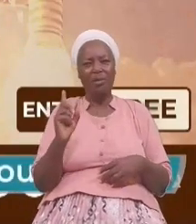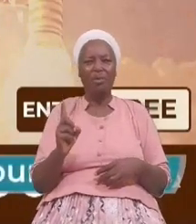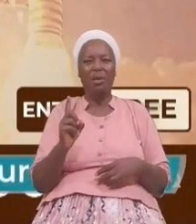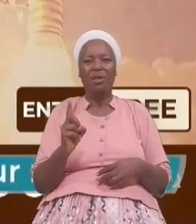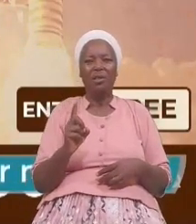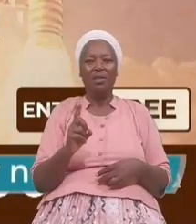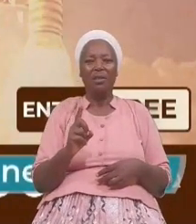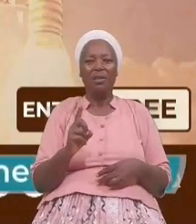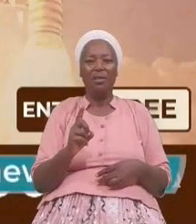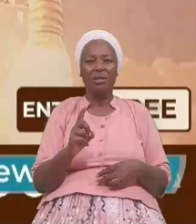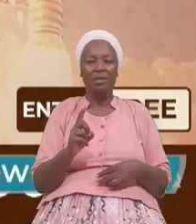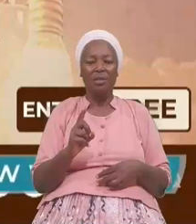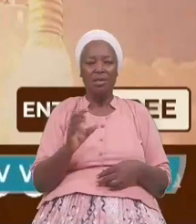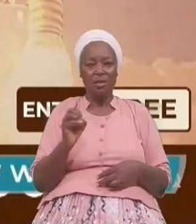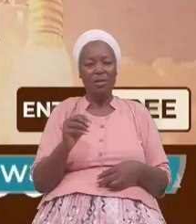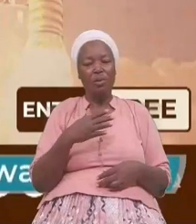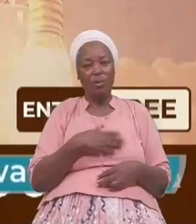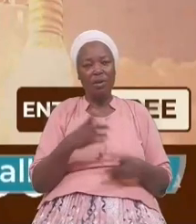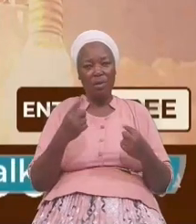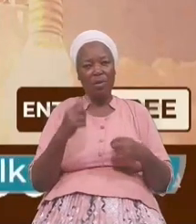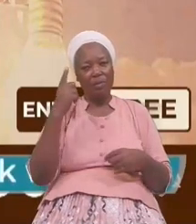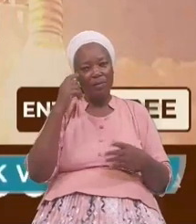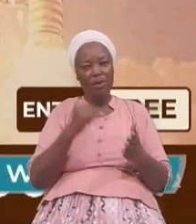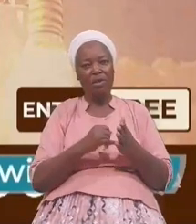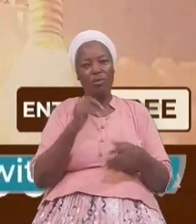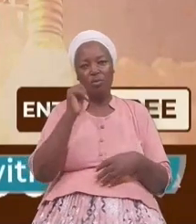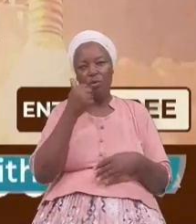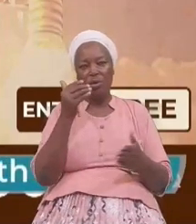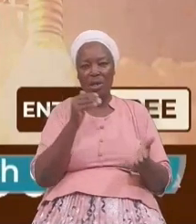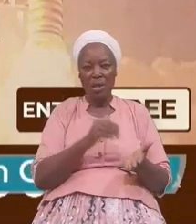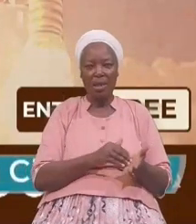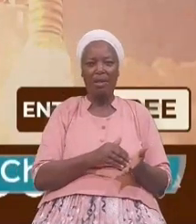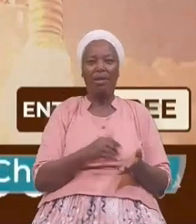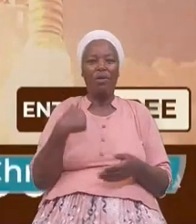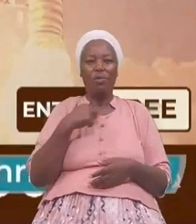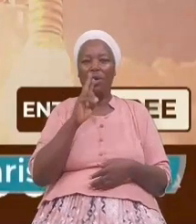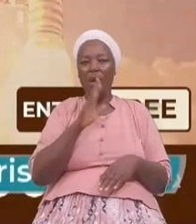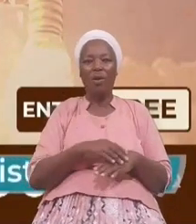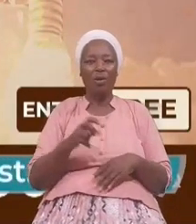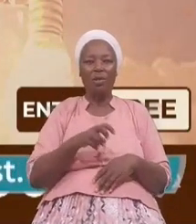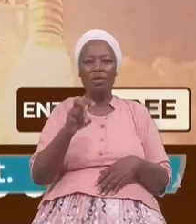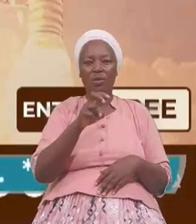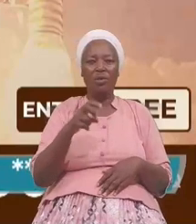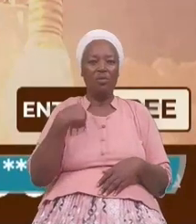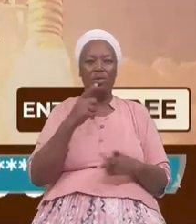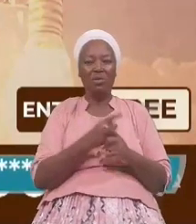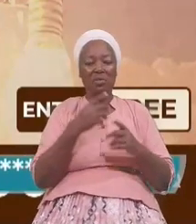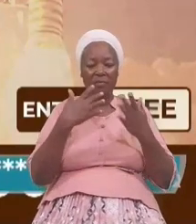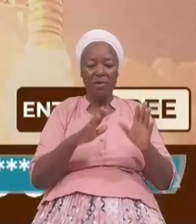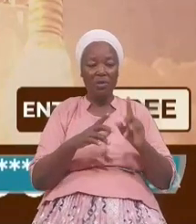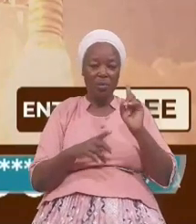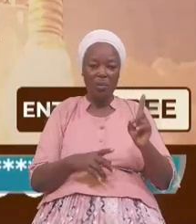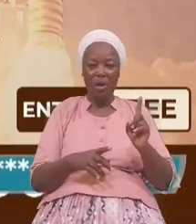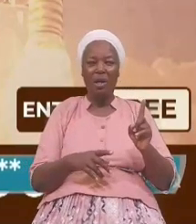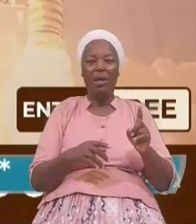un menu de 3 repas, vous n'allez pas prendre le premier fuit. Nous avons eu pour le vendredi, il y a pour demain.